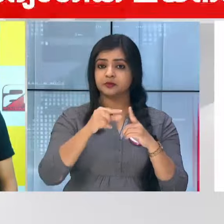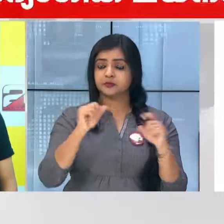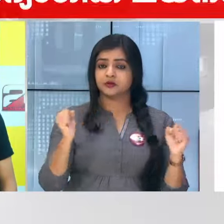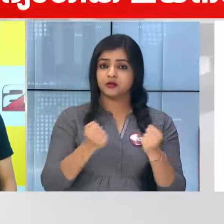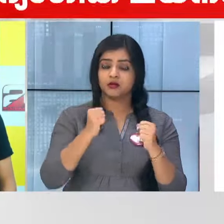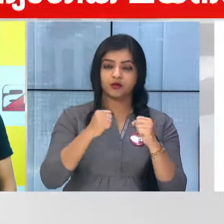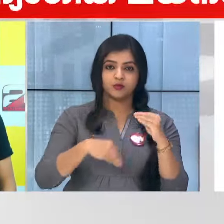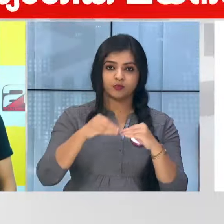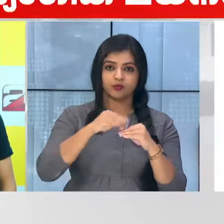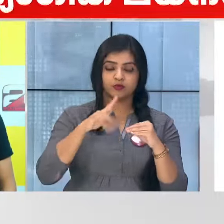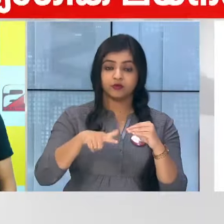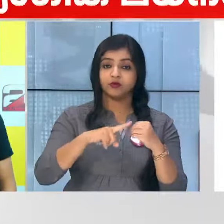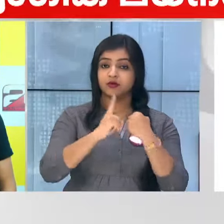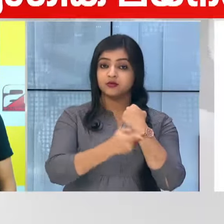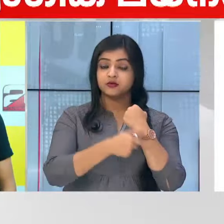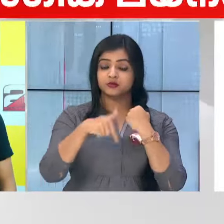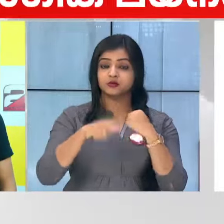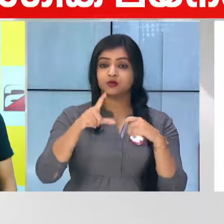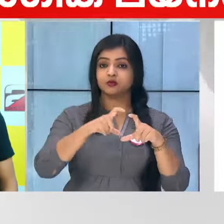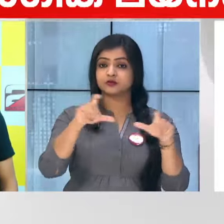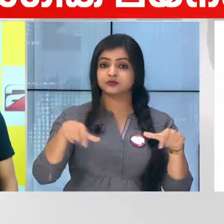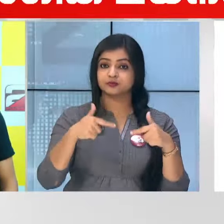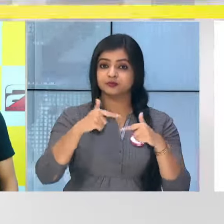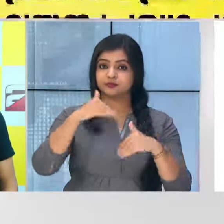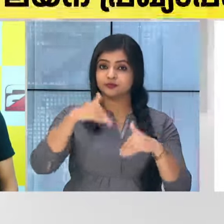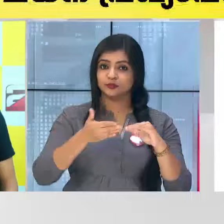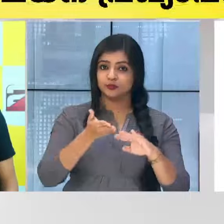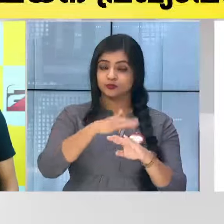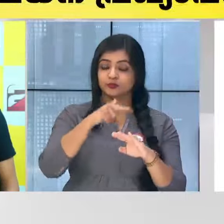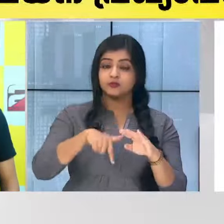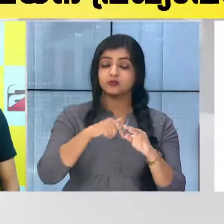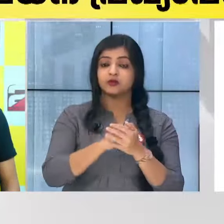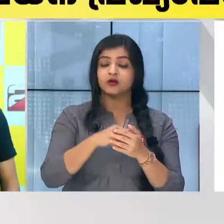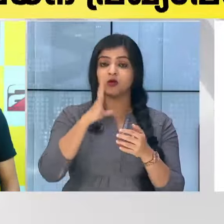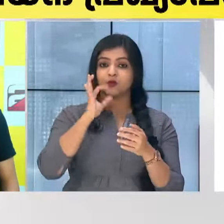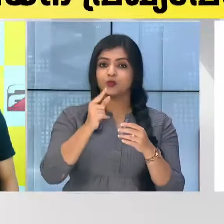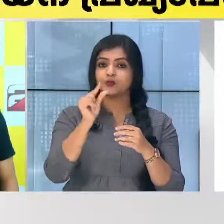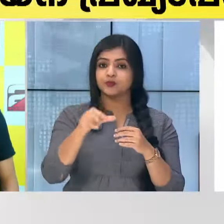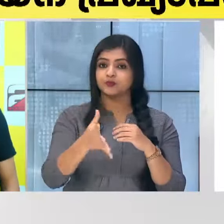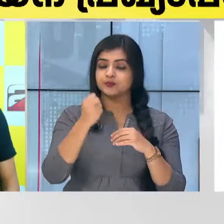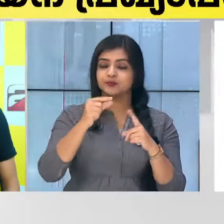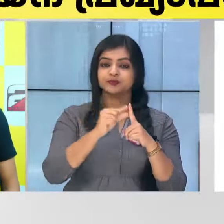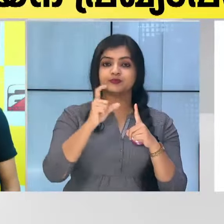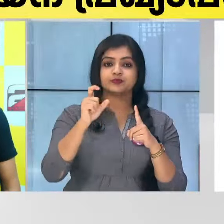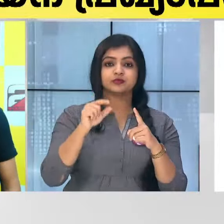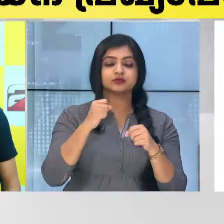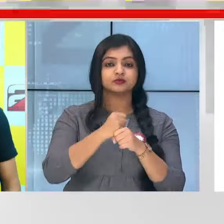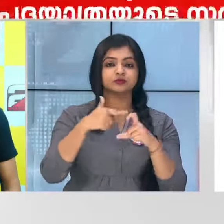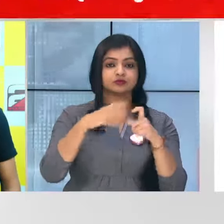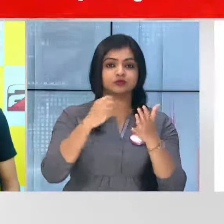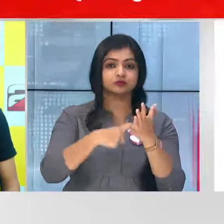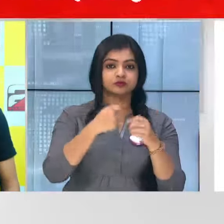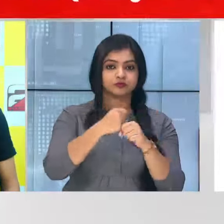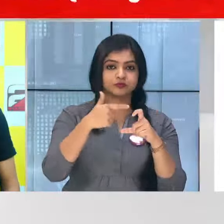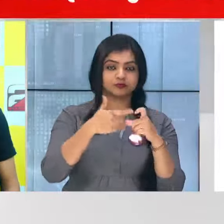പരിസമാപ്തി എന്ന നിലയിലാണ് ഈ ലോക്സഭാ തെരഞ്ഞെടുപ്പിന് മുൻപ് അവർക്ക് കിട്ടിയ ഏറ്റവും പ്രധാനപ്പെട്ട വ്യക്തിയാണ് പിസി ജോർജ് എന്ന് പറയുന്നത് അത് പ്രധാനമന്ത്രിയുടെ സാന്നിധ്യത്തിൽ